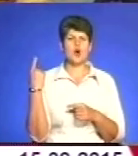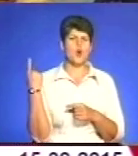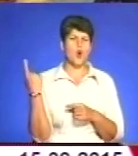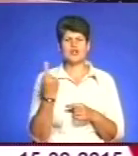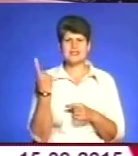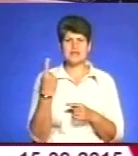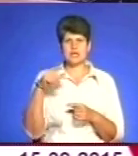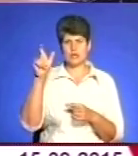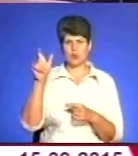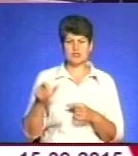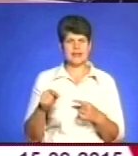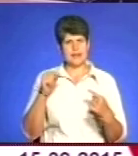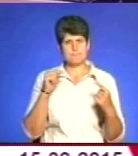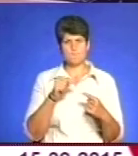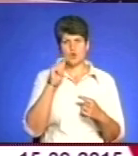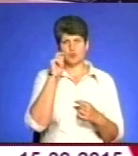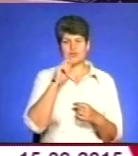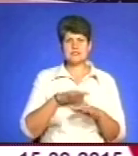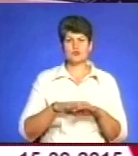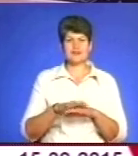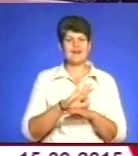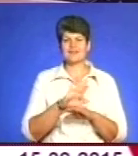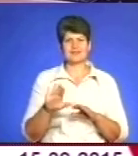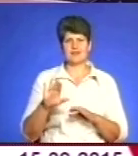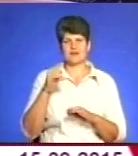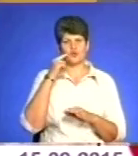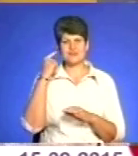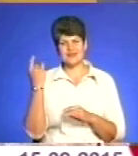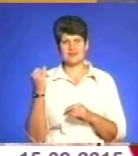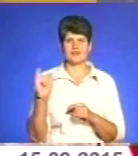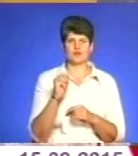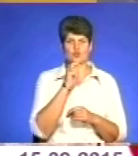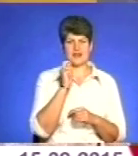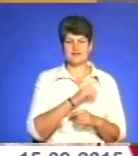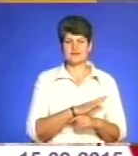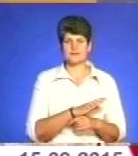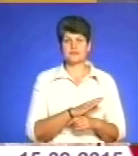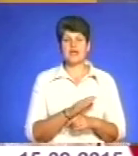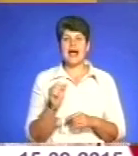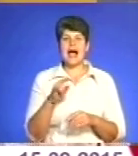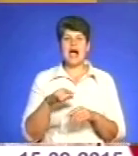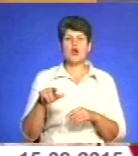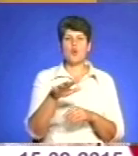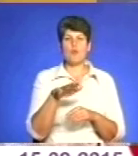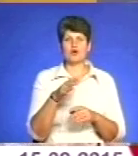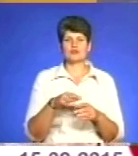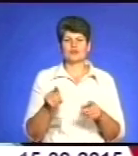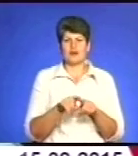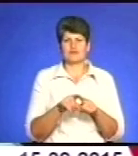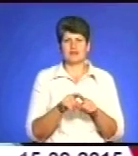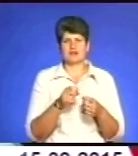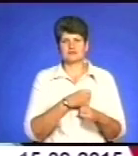амбітної людини проти українського народу, а не війна росіян з українцями. Аеропорт – як жива рвана